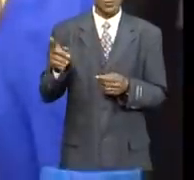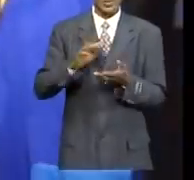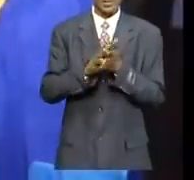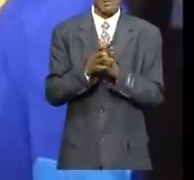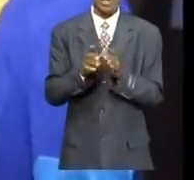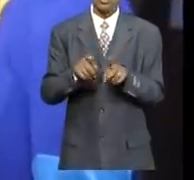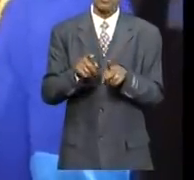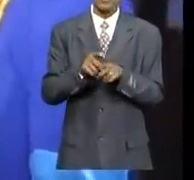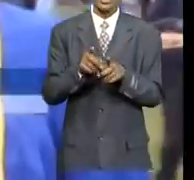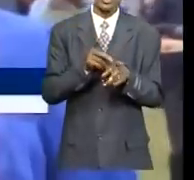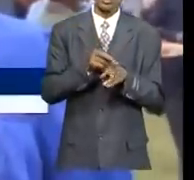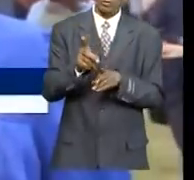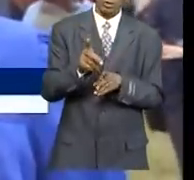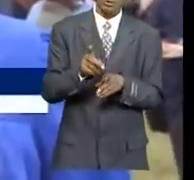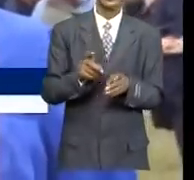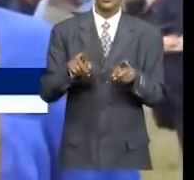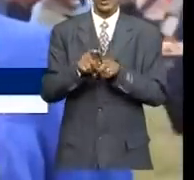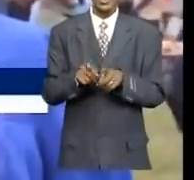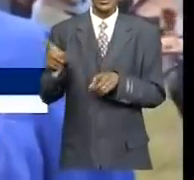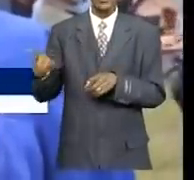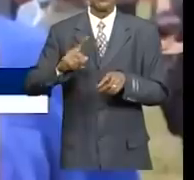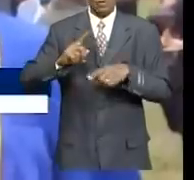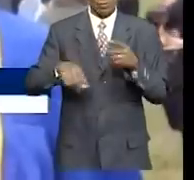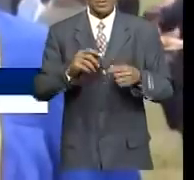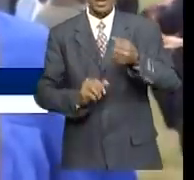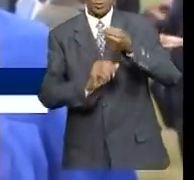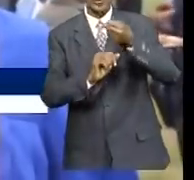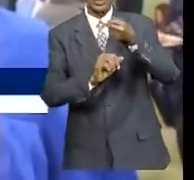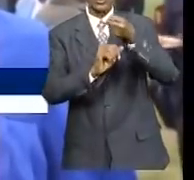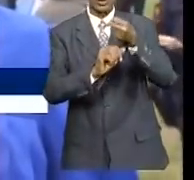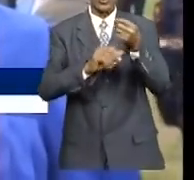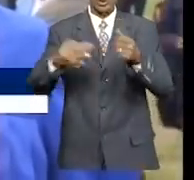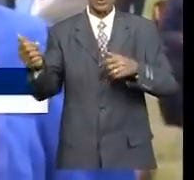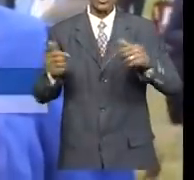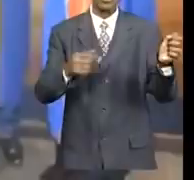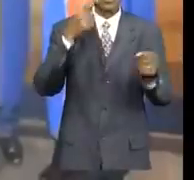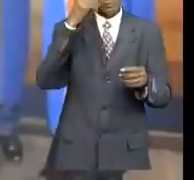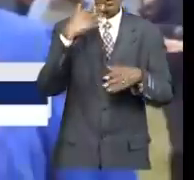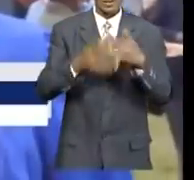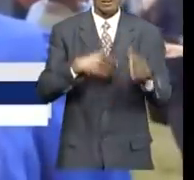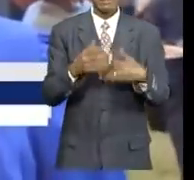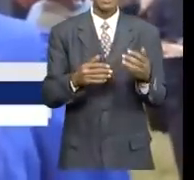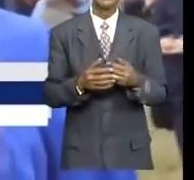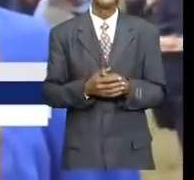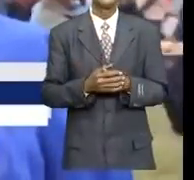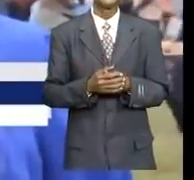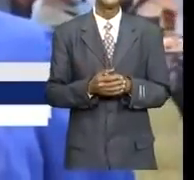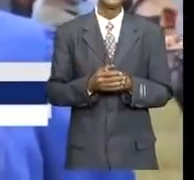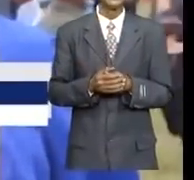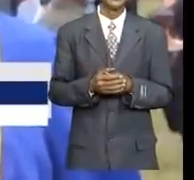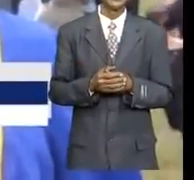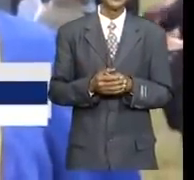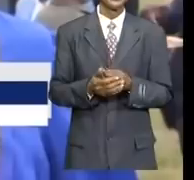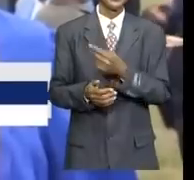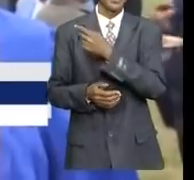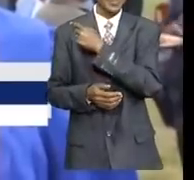souligne le docteur Faustin Kayembe, devenu spécialiste en administration et sciences économiques. Notre apport par rapport à la littérature